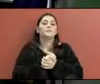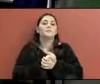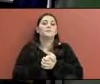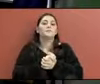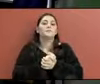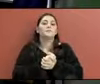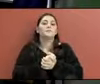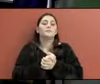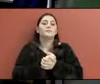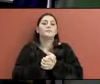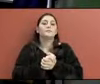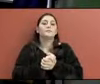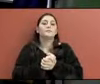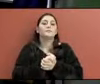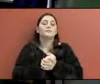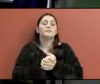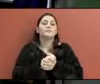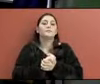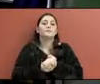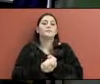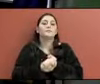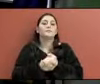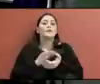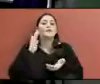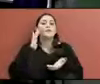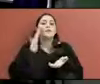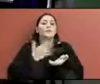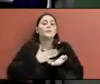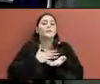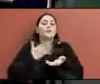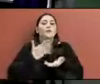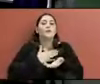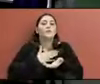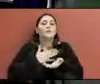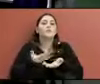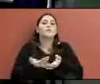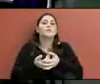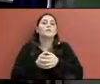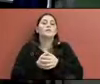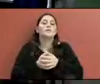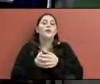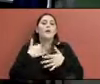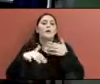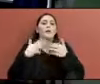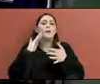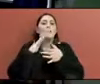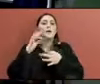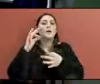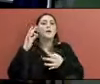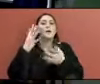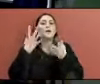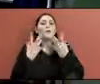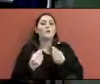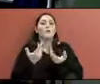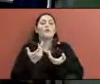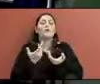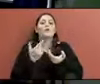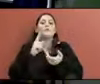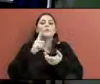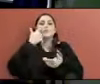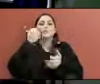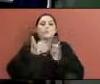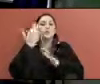Hakan Çelik Kız, selamünaleyküm, aleykümselam. Bir engelli birey olarak müdürümüze karşılaştık. Daha